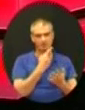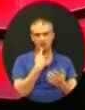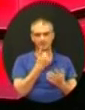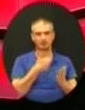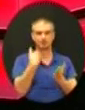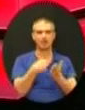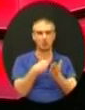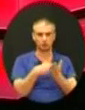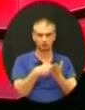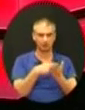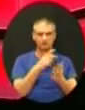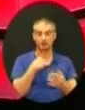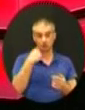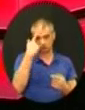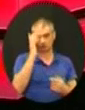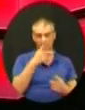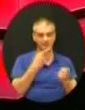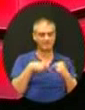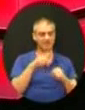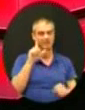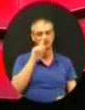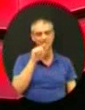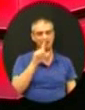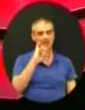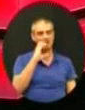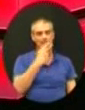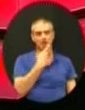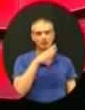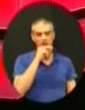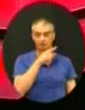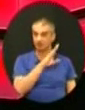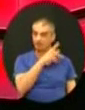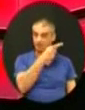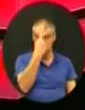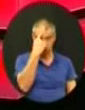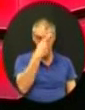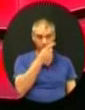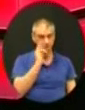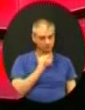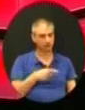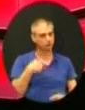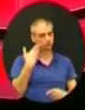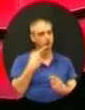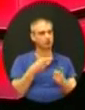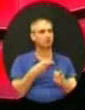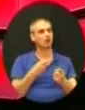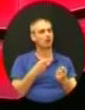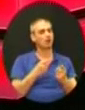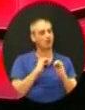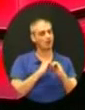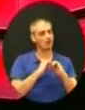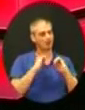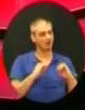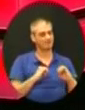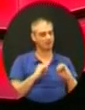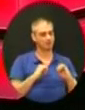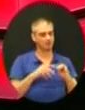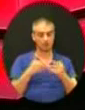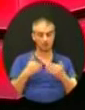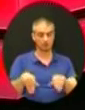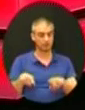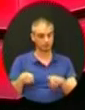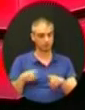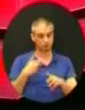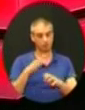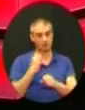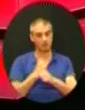שר האוצר, ואני מניחה שגם ועדת זליכה תתייחס לזה. האם לדעתך נכון שתהיה הפרדה בין נכים